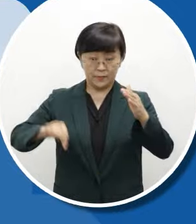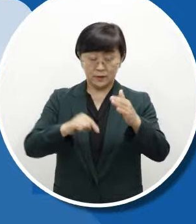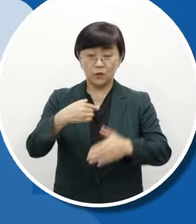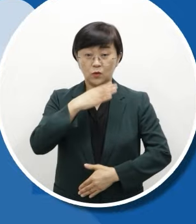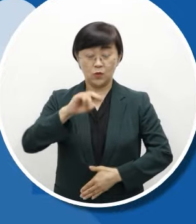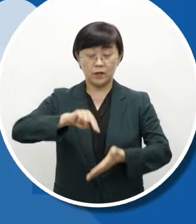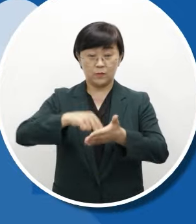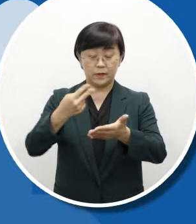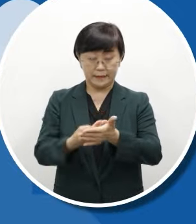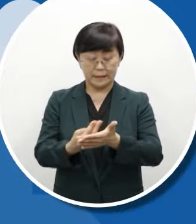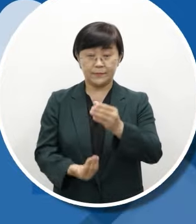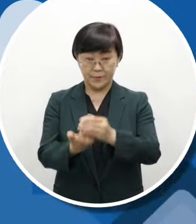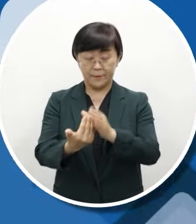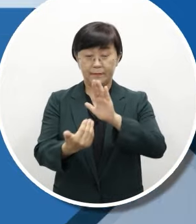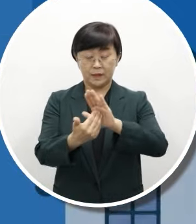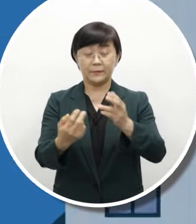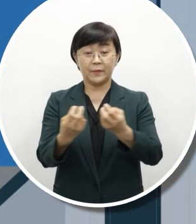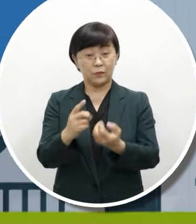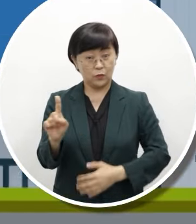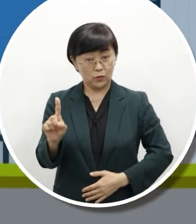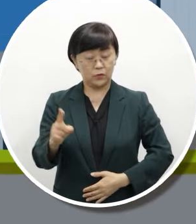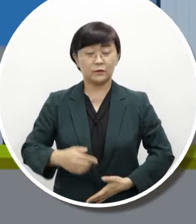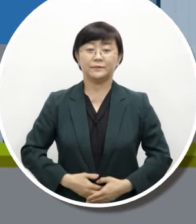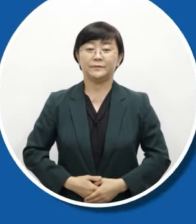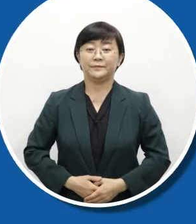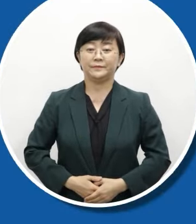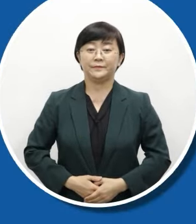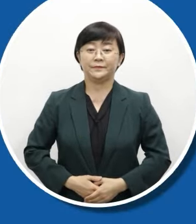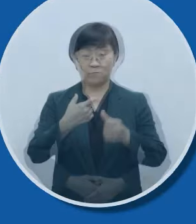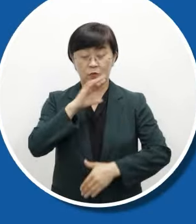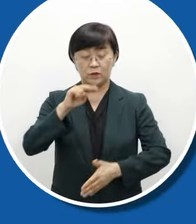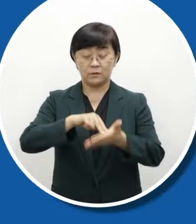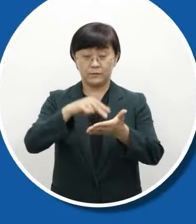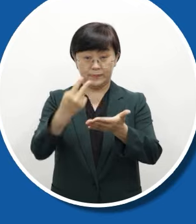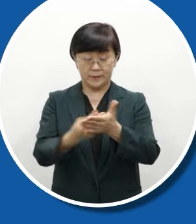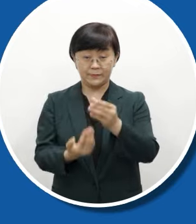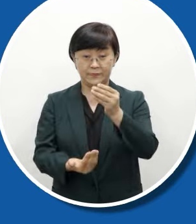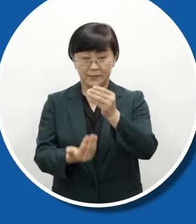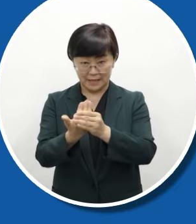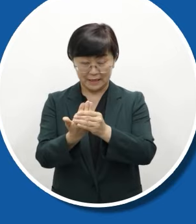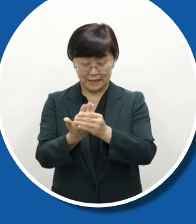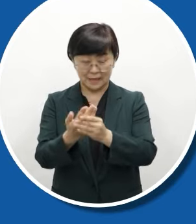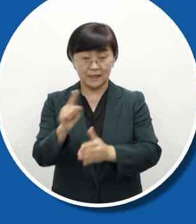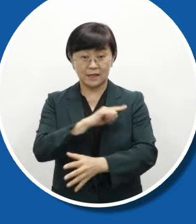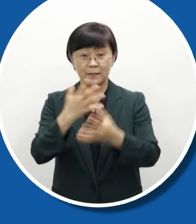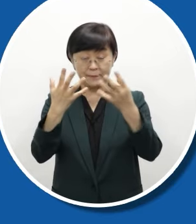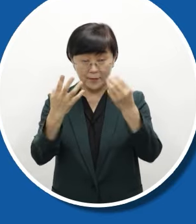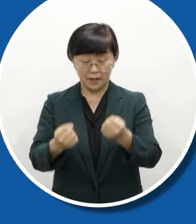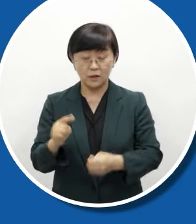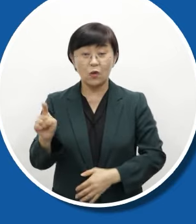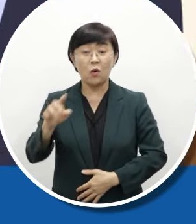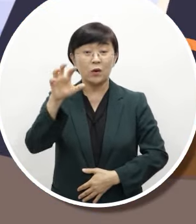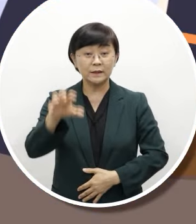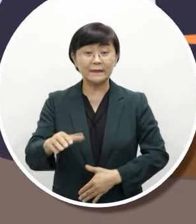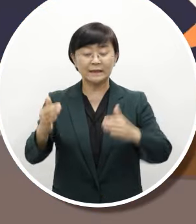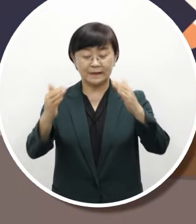가정 내 노인 낙상사고 예방법 알아볼까요? 노인 안전사고 중 가장 많이